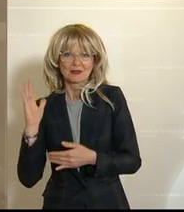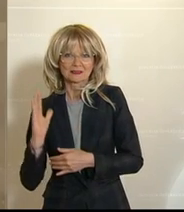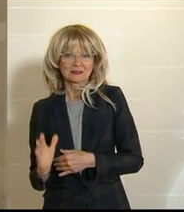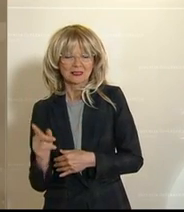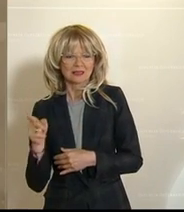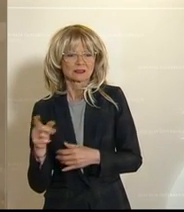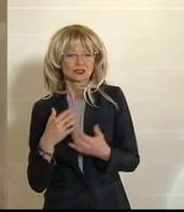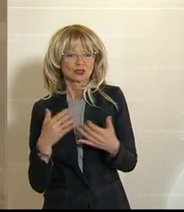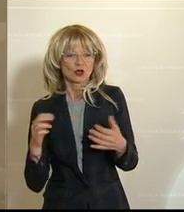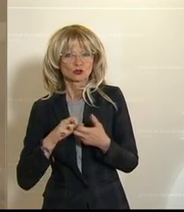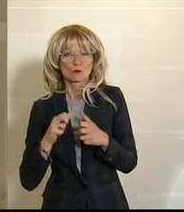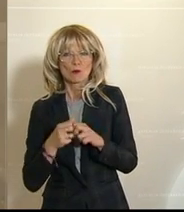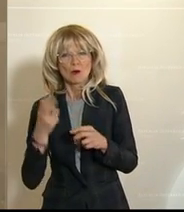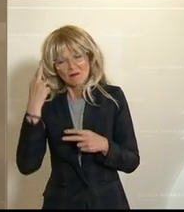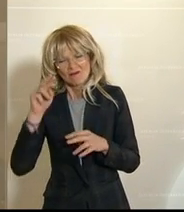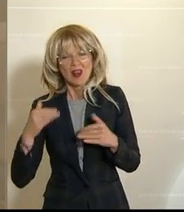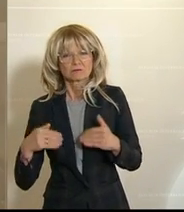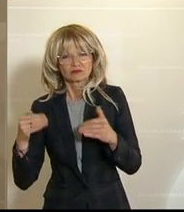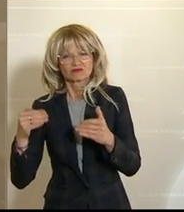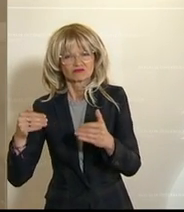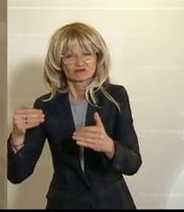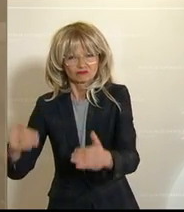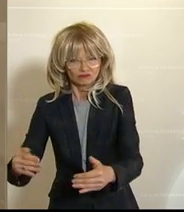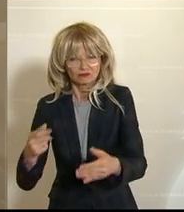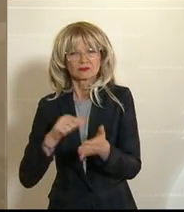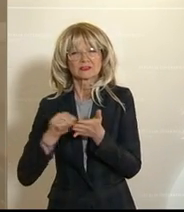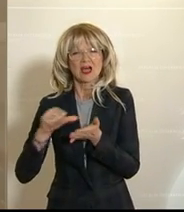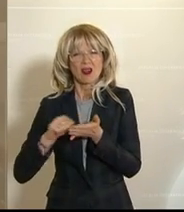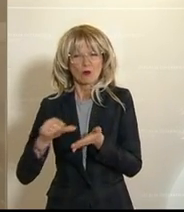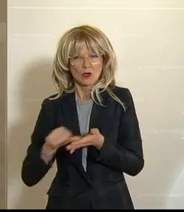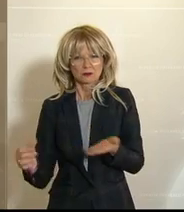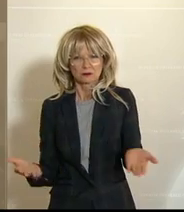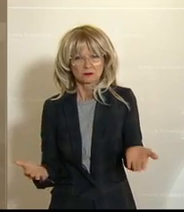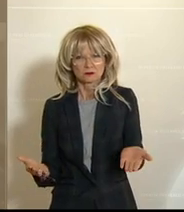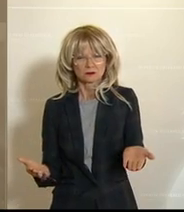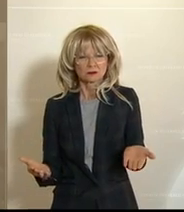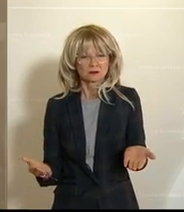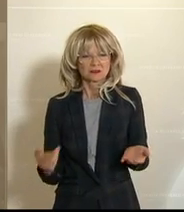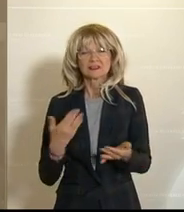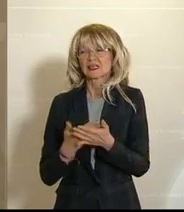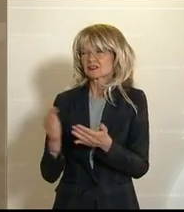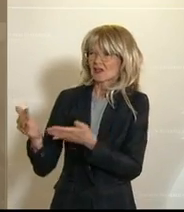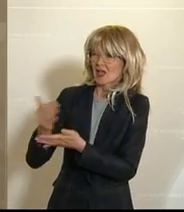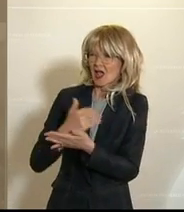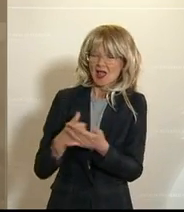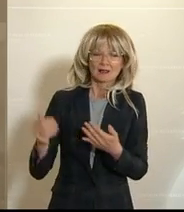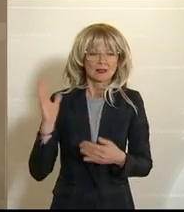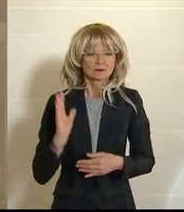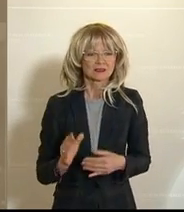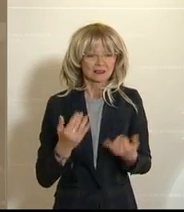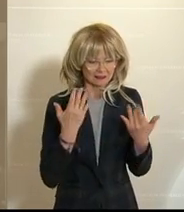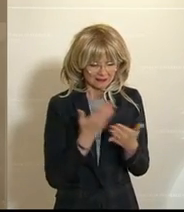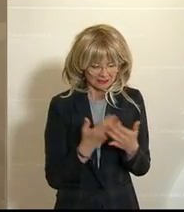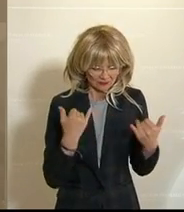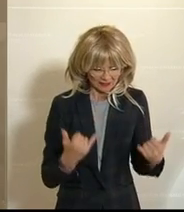Stundungen und der drohenden Insolvenzen, dass die Einnahmeseite unter Druck gerät. Und darum ist es ja so wichtig, dass wir in Zeiten der